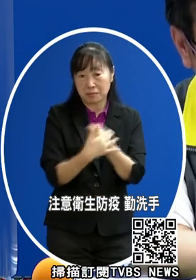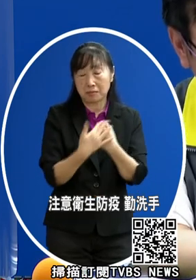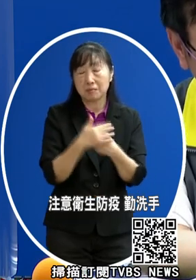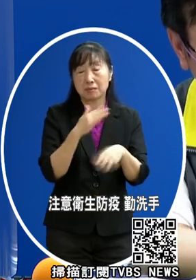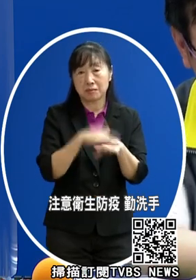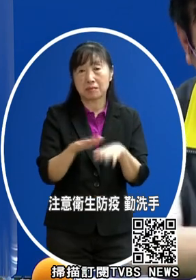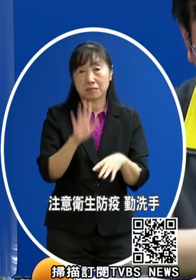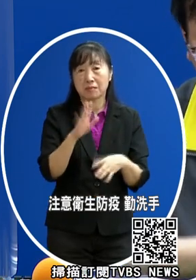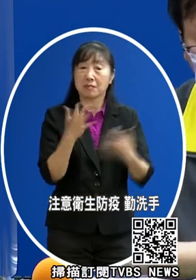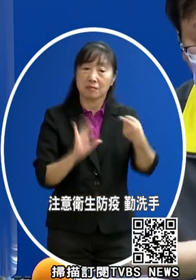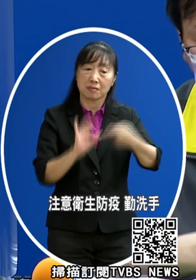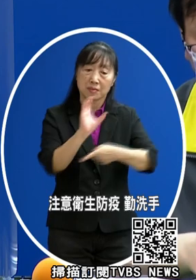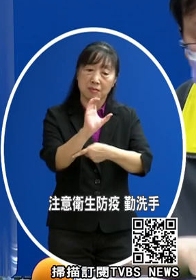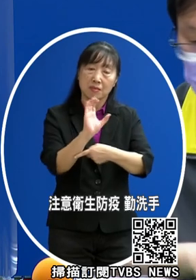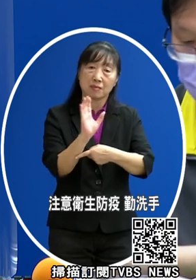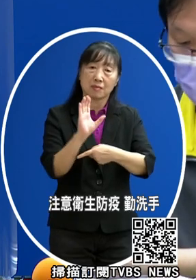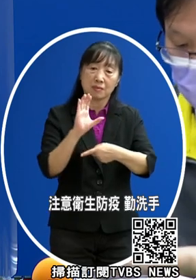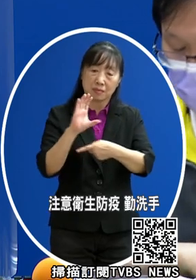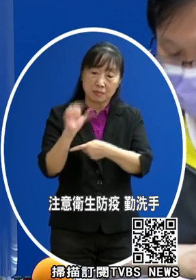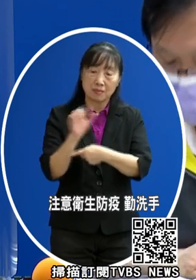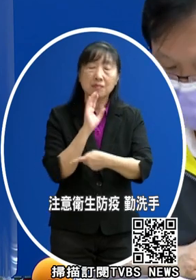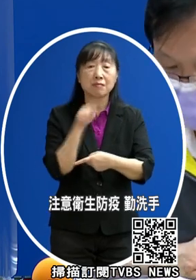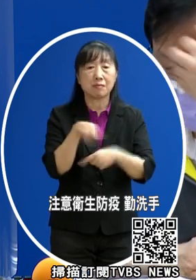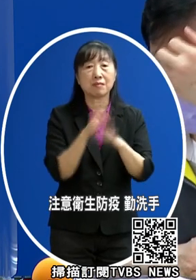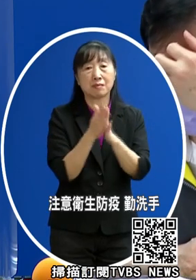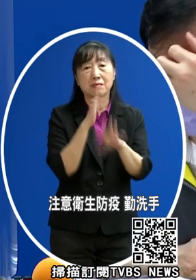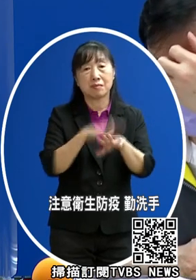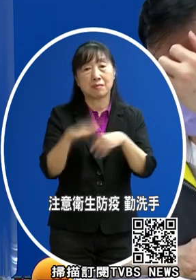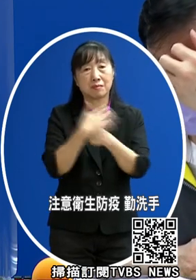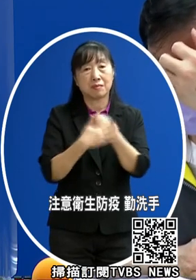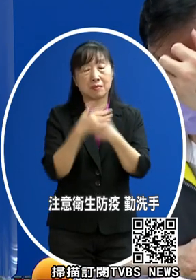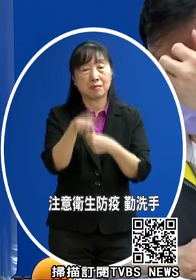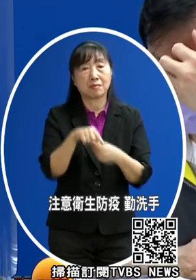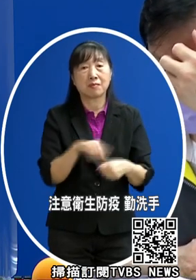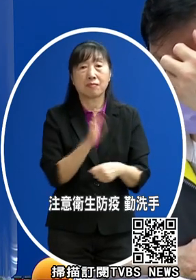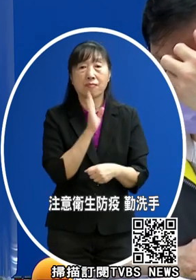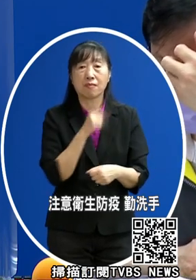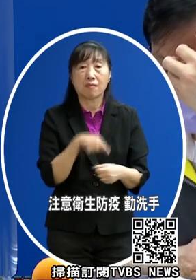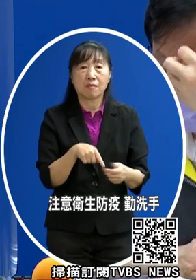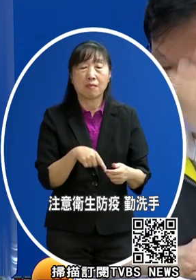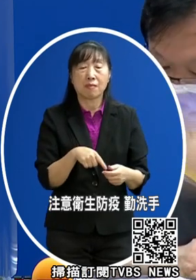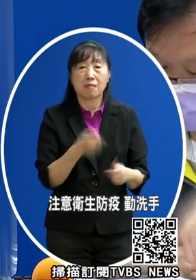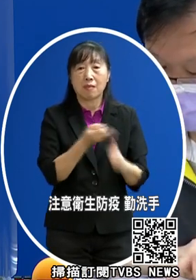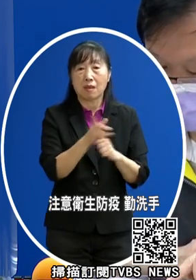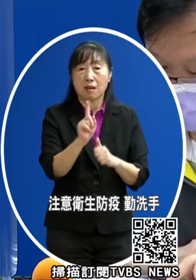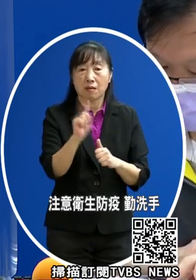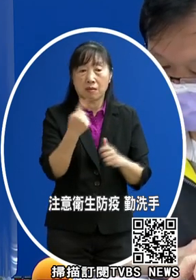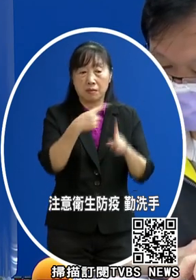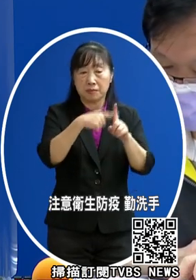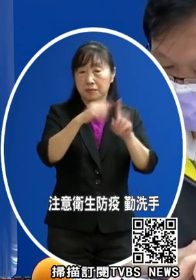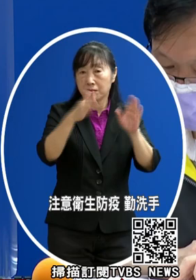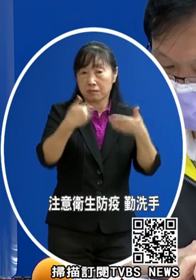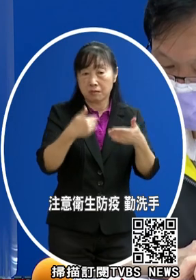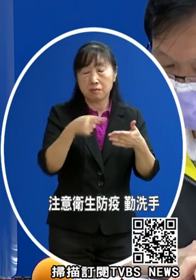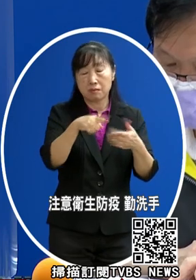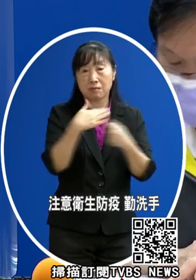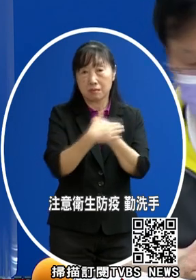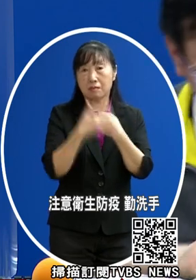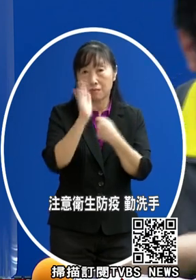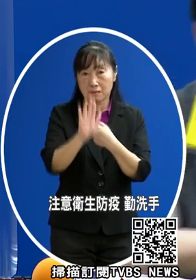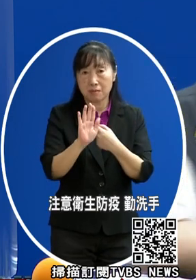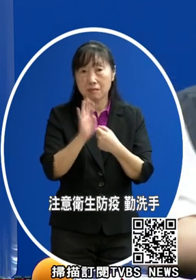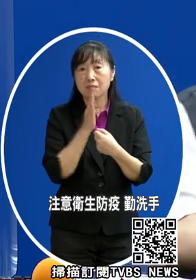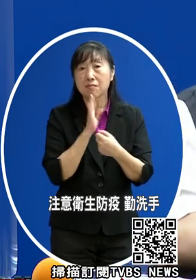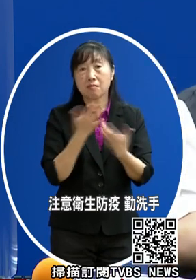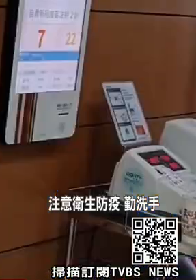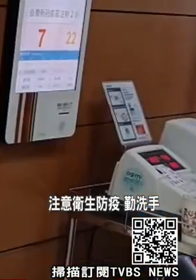的好，大概都有90%甚至95%99%以上，但是对于这个感染或者是轻症来讲会有一定的保护力，